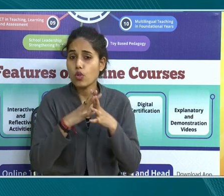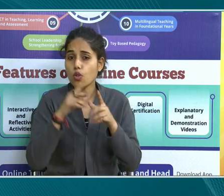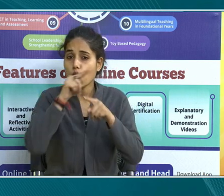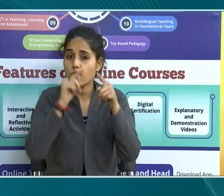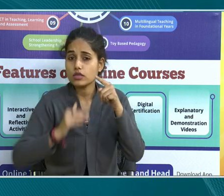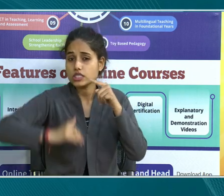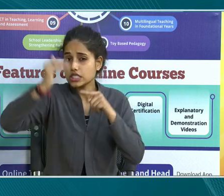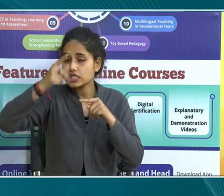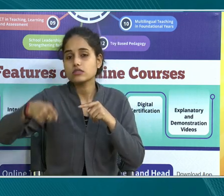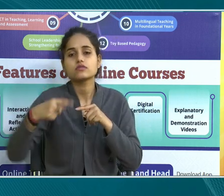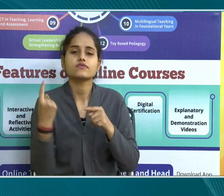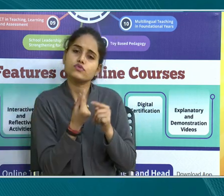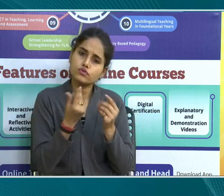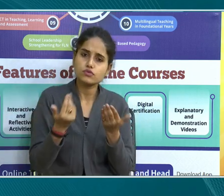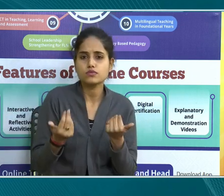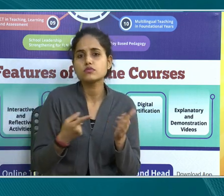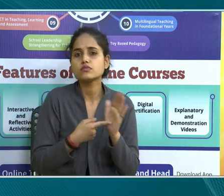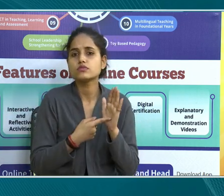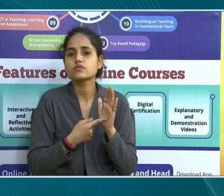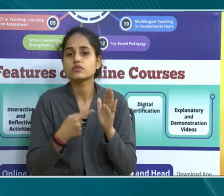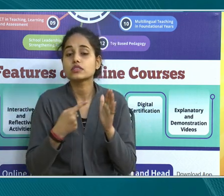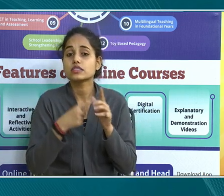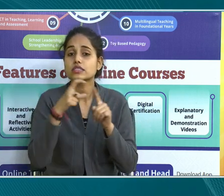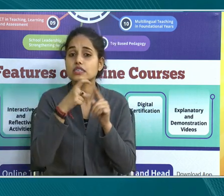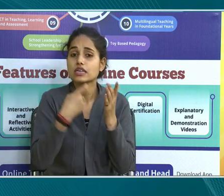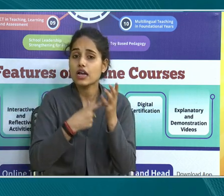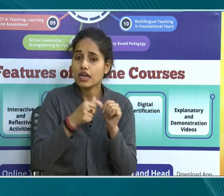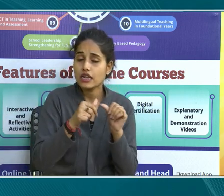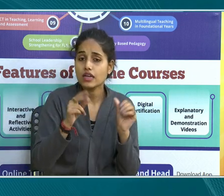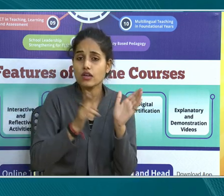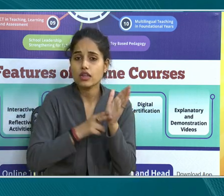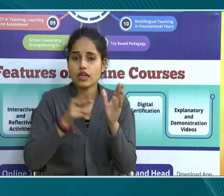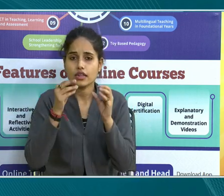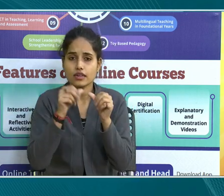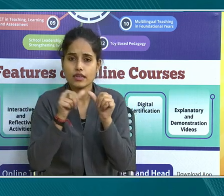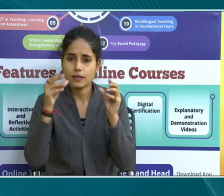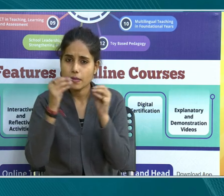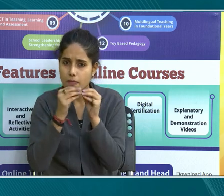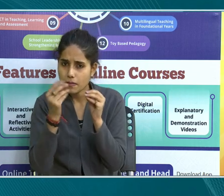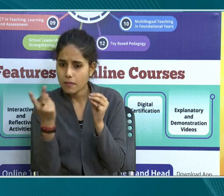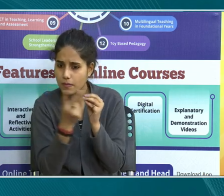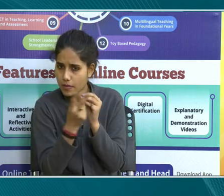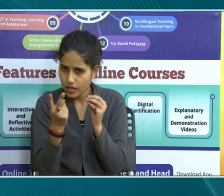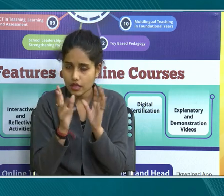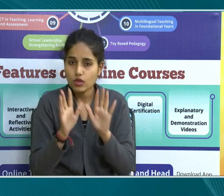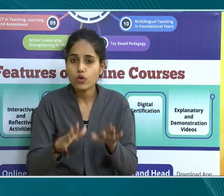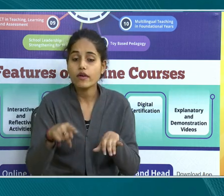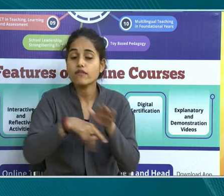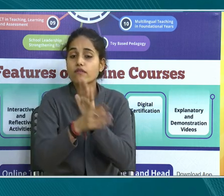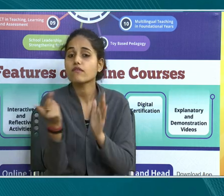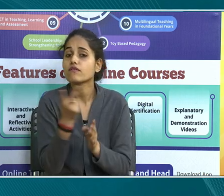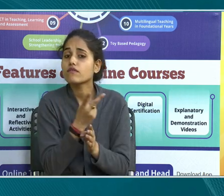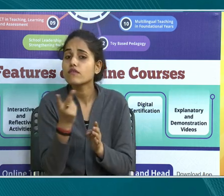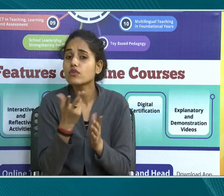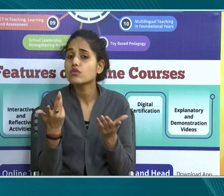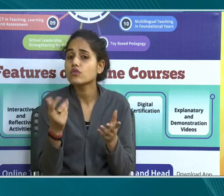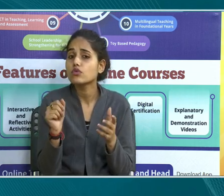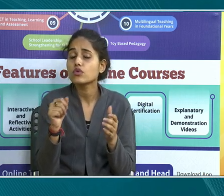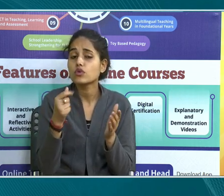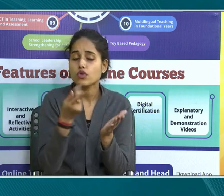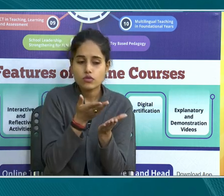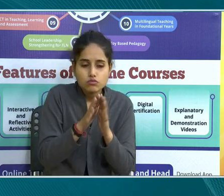कर सकते हैं, इसके लिए ब्रेल बुक्स बनाती हैं, वो सब